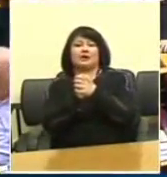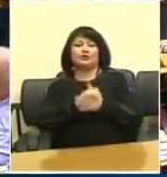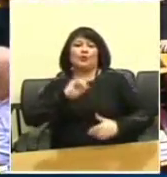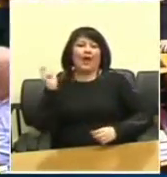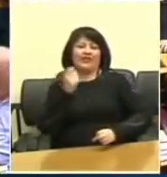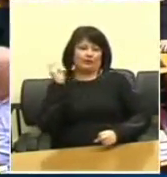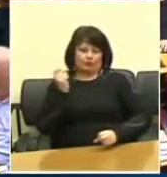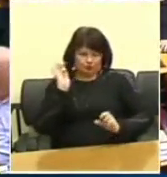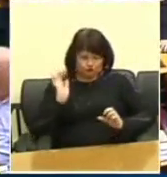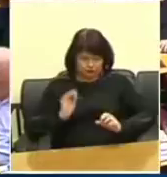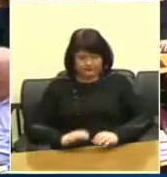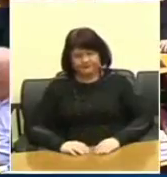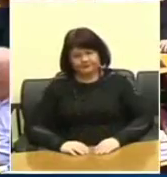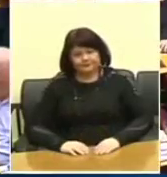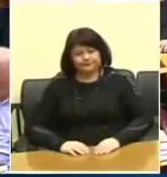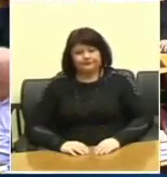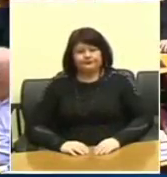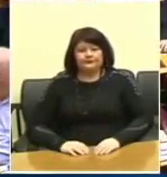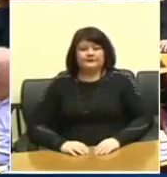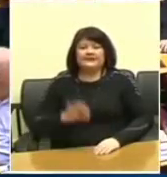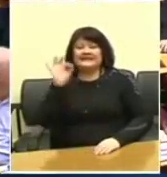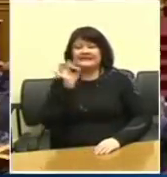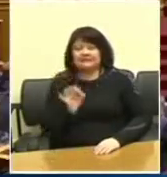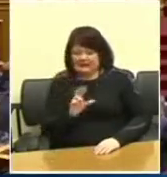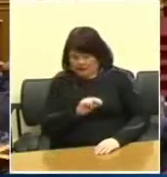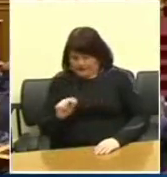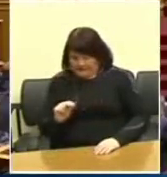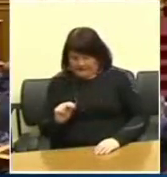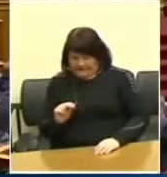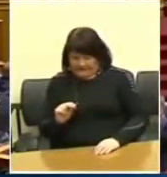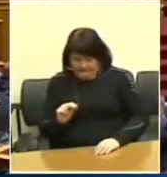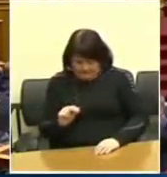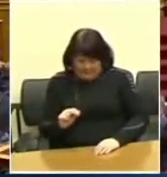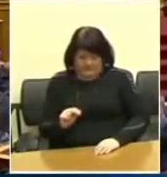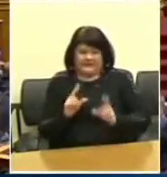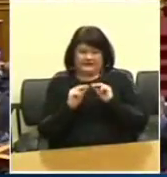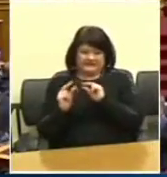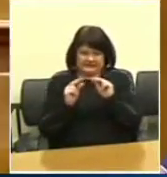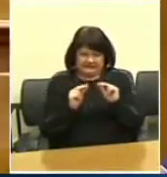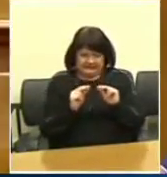Εμείς λοιπόν εδώ, και αυτό είναι ένα σημείο σύμπτωσης κατά τη συζήτηση που διεξήχθη,